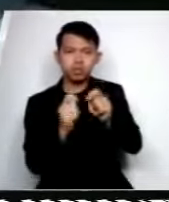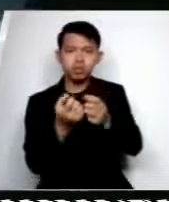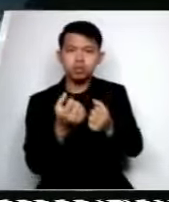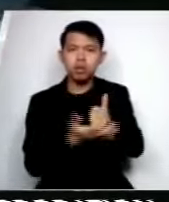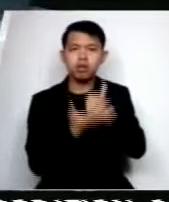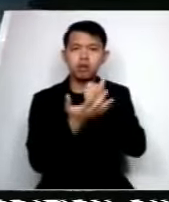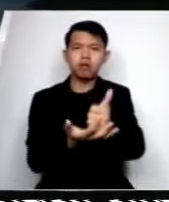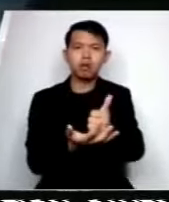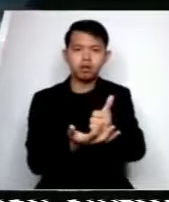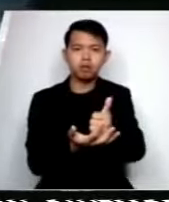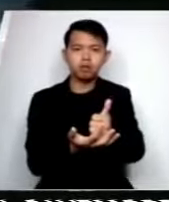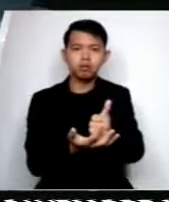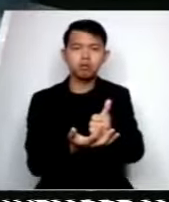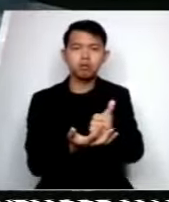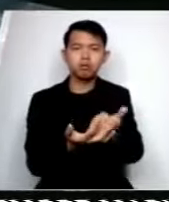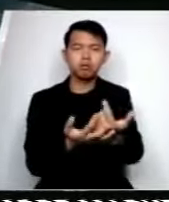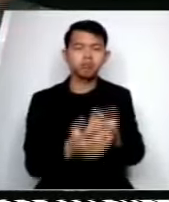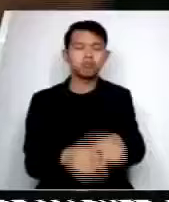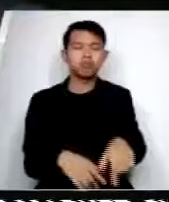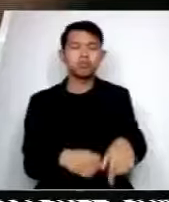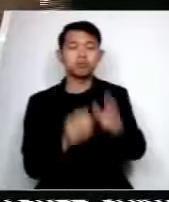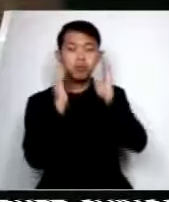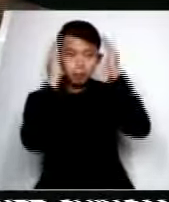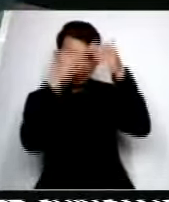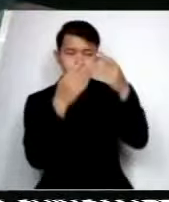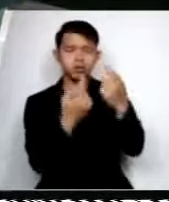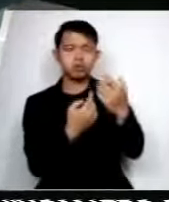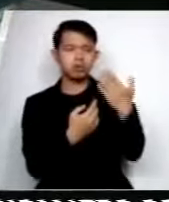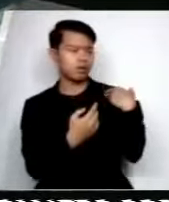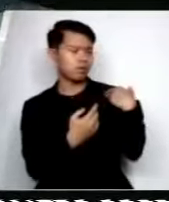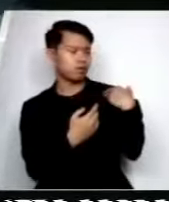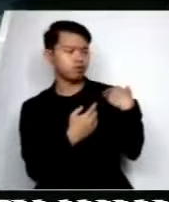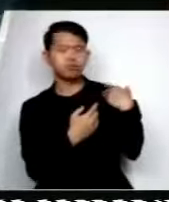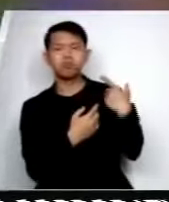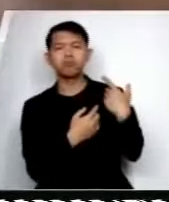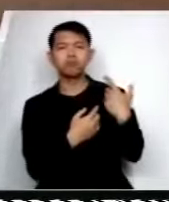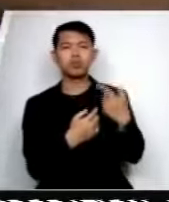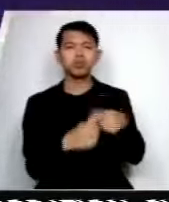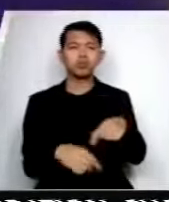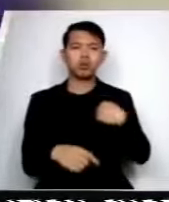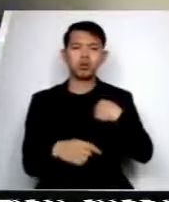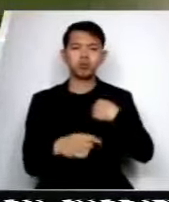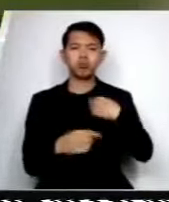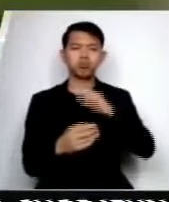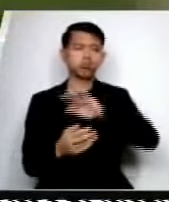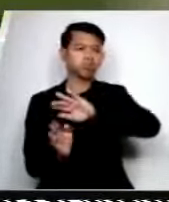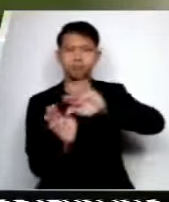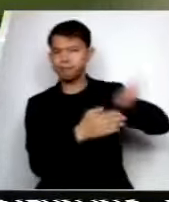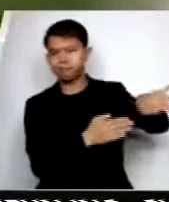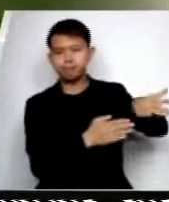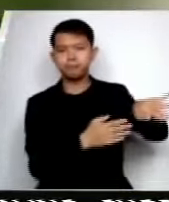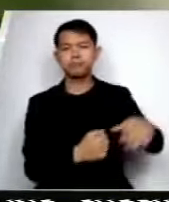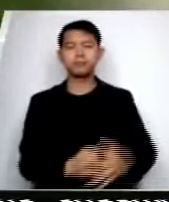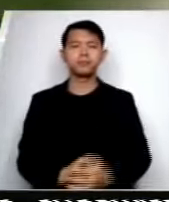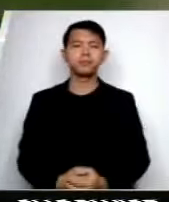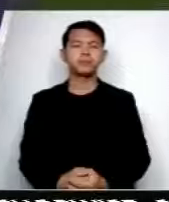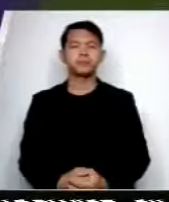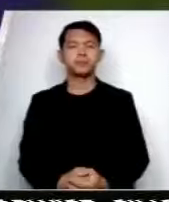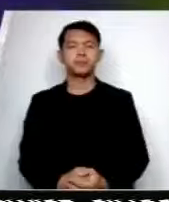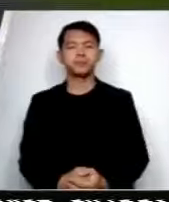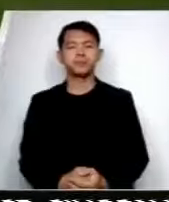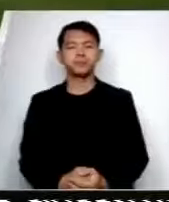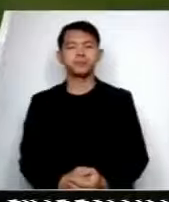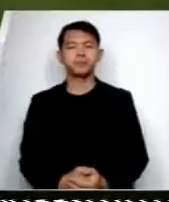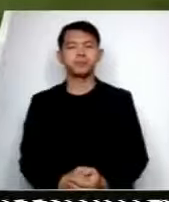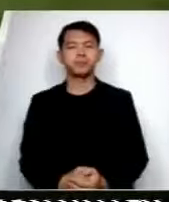kamay ko nasa balikat ni Father, inano niya ako, tinulak niya ako. Sinisikap ng GMA Integrated News na makuha ang panig